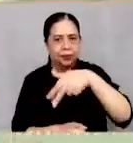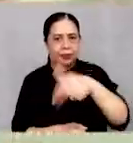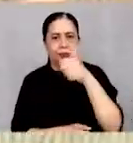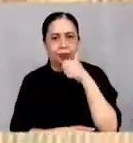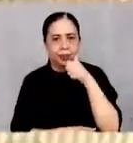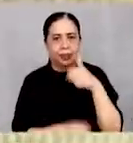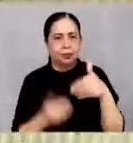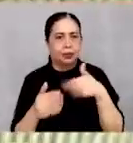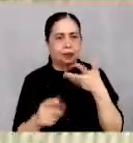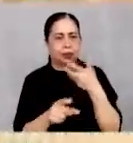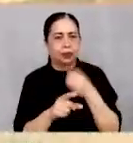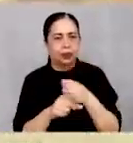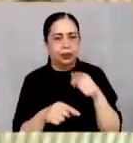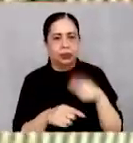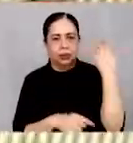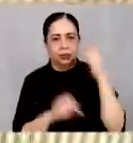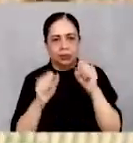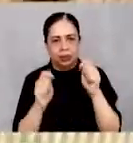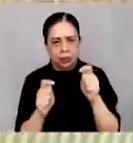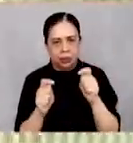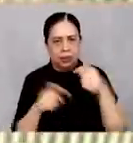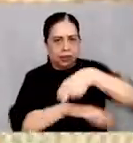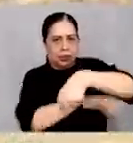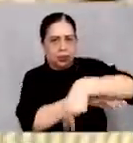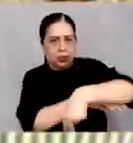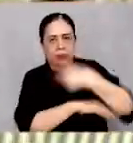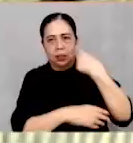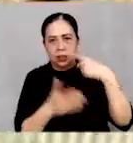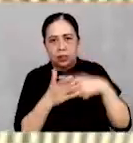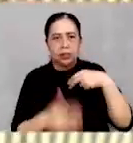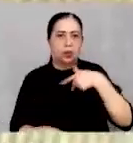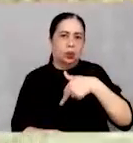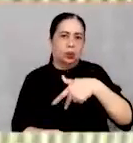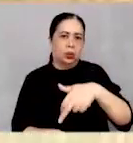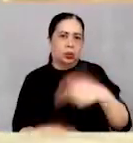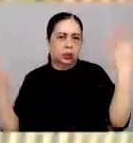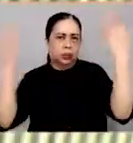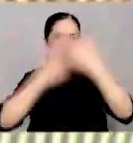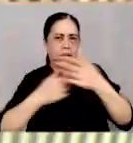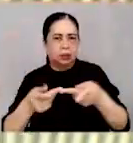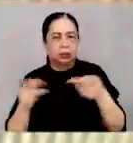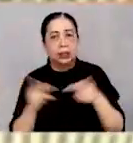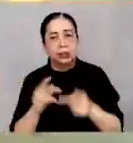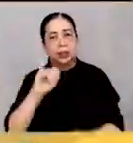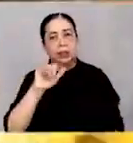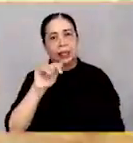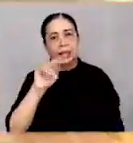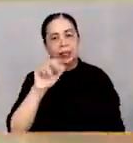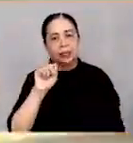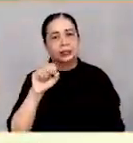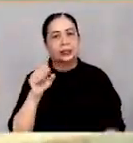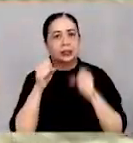bago ang pag-atake sa kanya noong Sabado. Ating gabi nang makita ang biktimang naglalakad sa madilim na bahagi ng Ilanan Street papunta ng